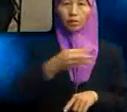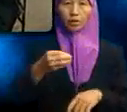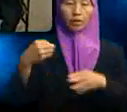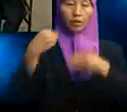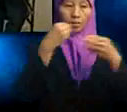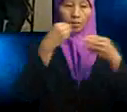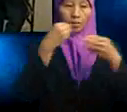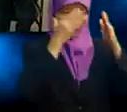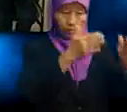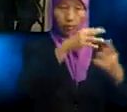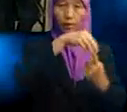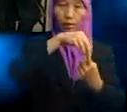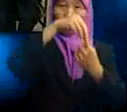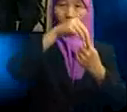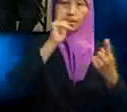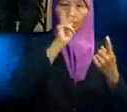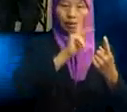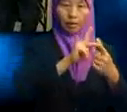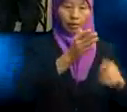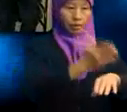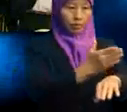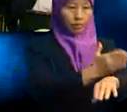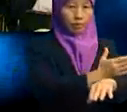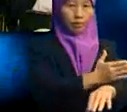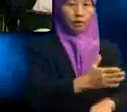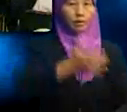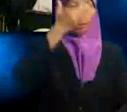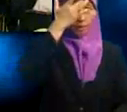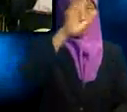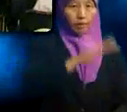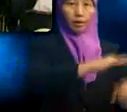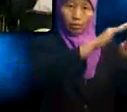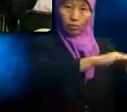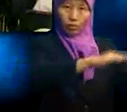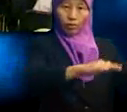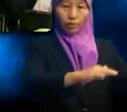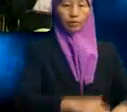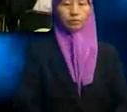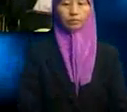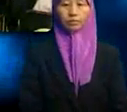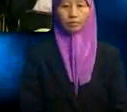memberi penekanan khusus kepada perkembangan daya intelek para pelajar.